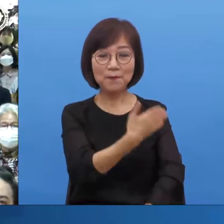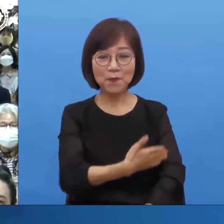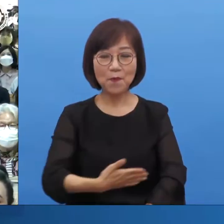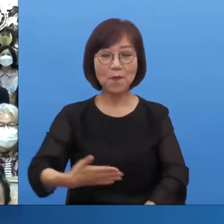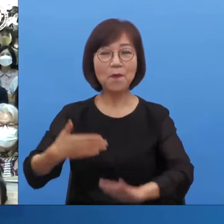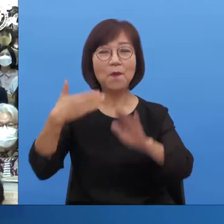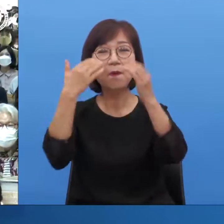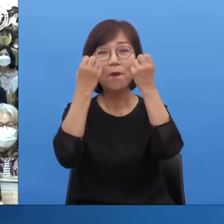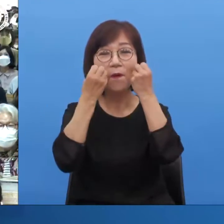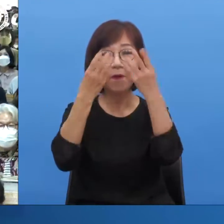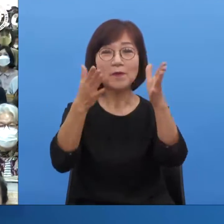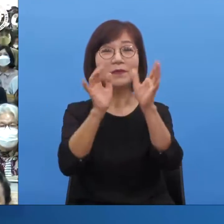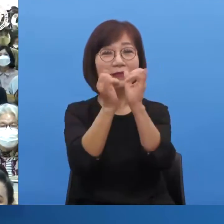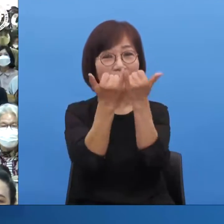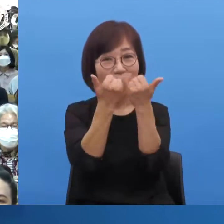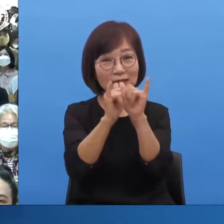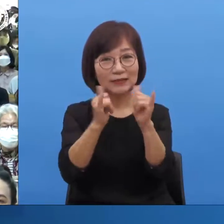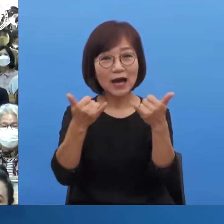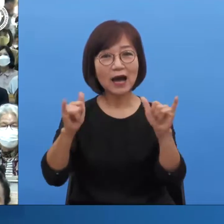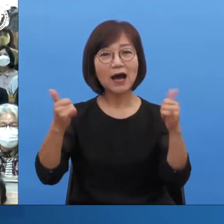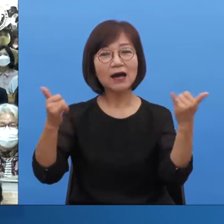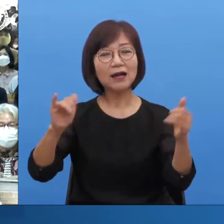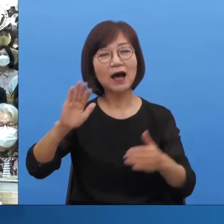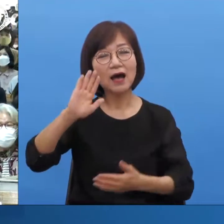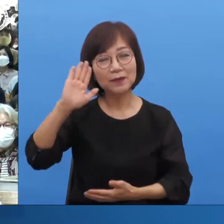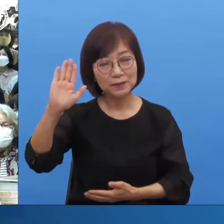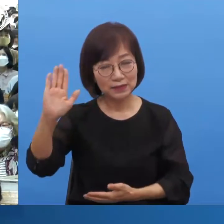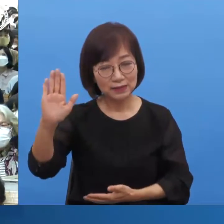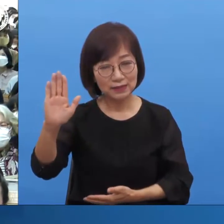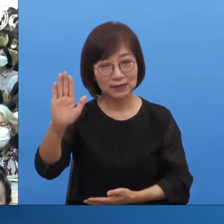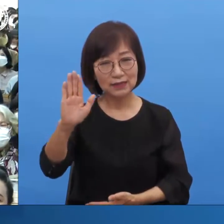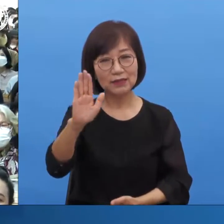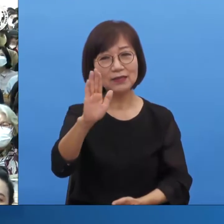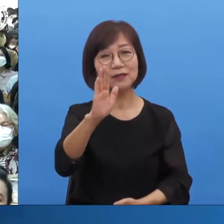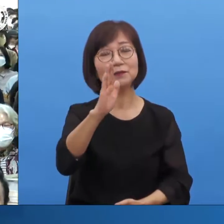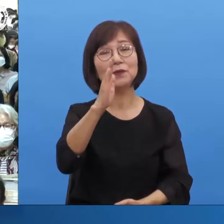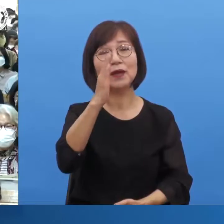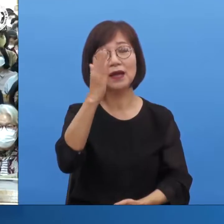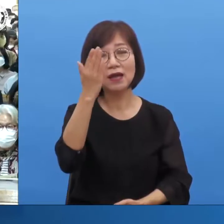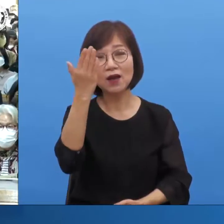천한 몸 새 사람이